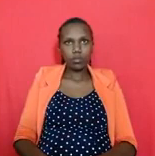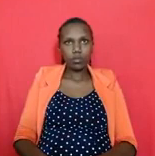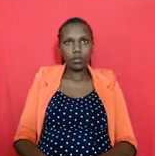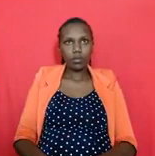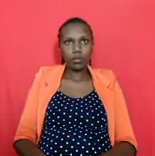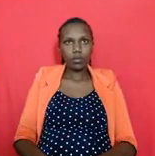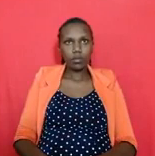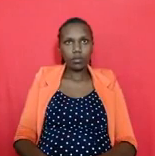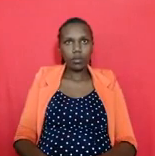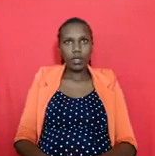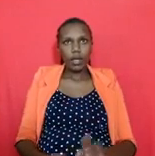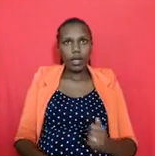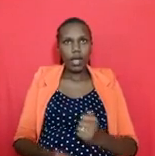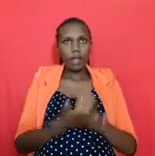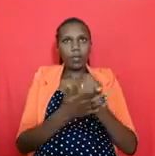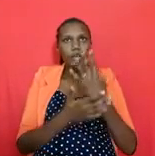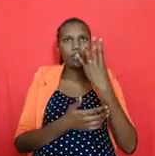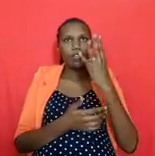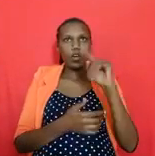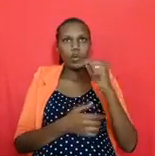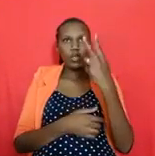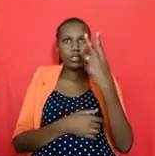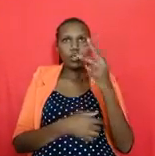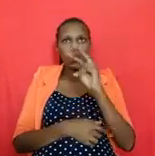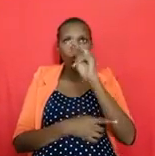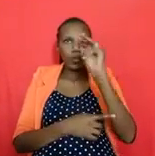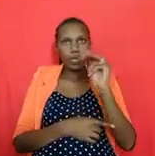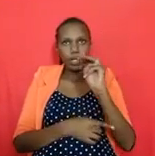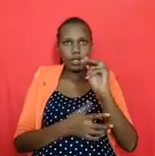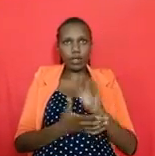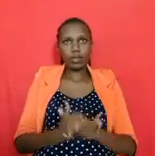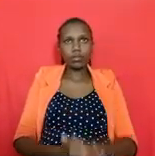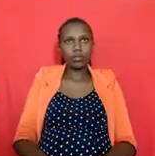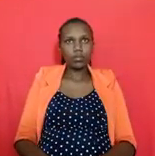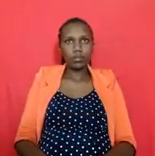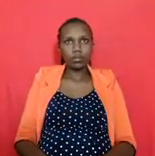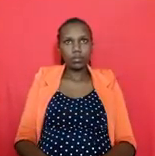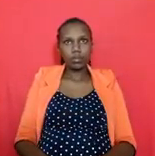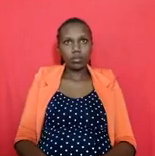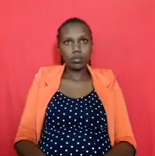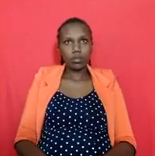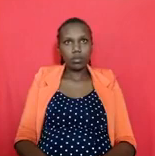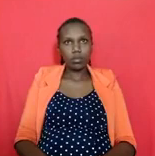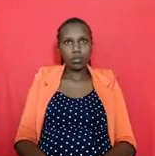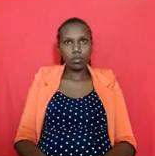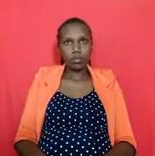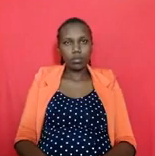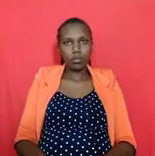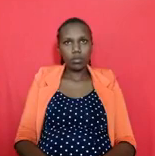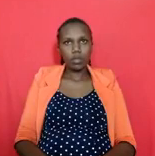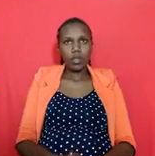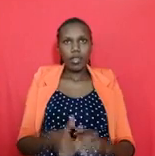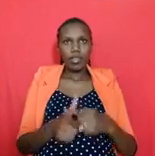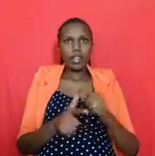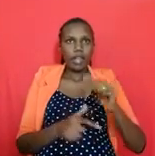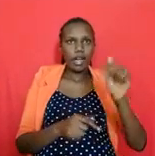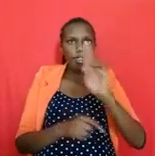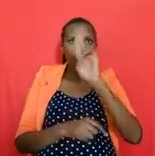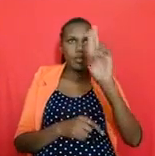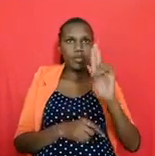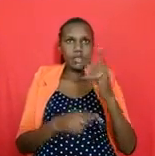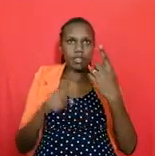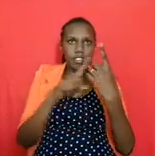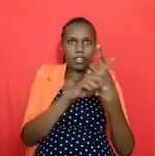tokens and donations milioni 8 na 1200 mamirongo iri na mugwaja kwima na mahothero mage matukaneti